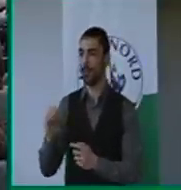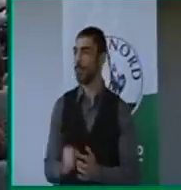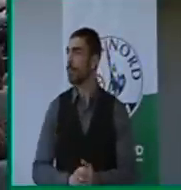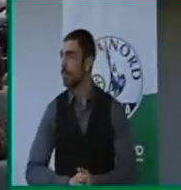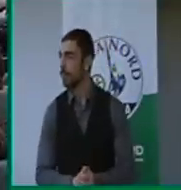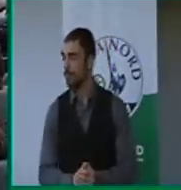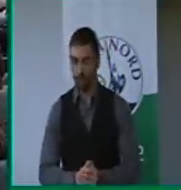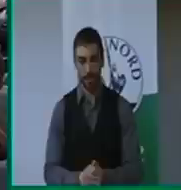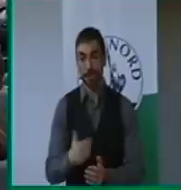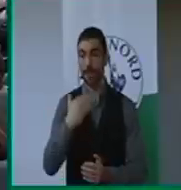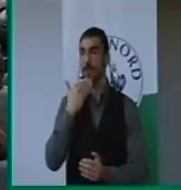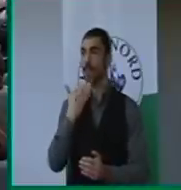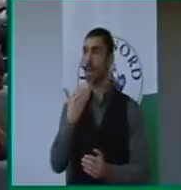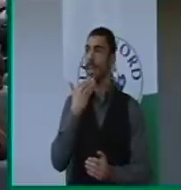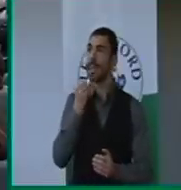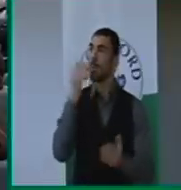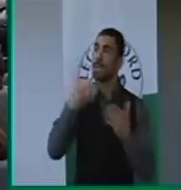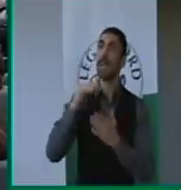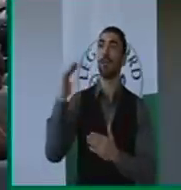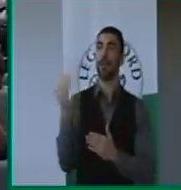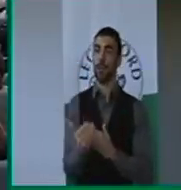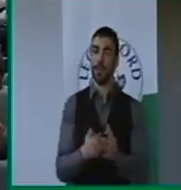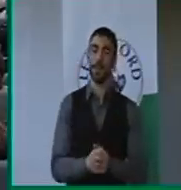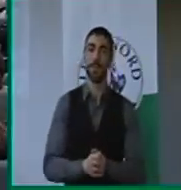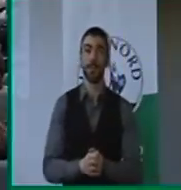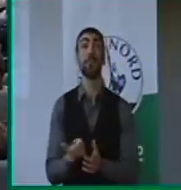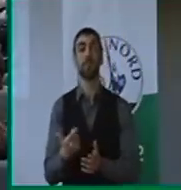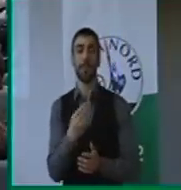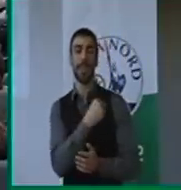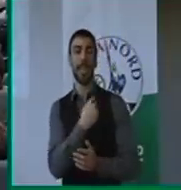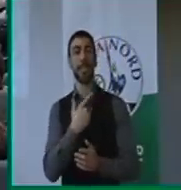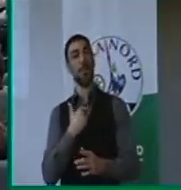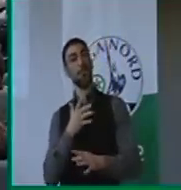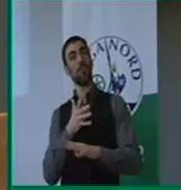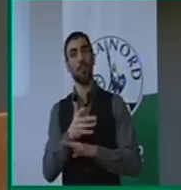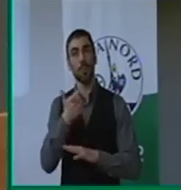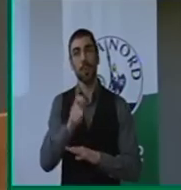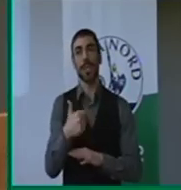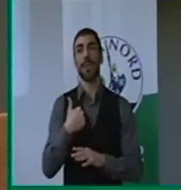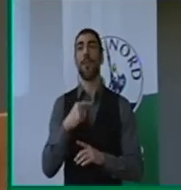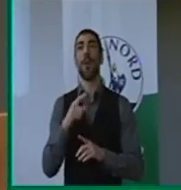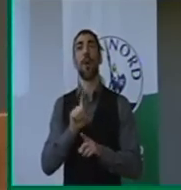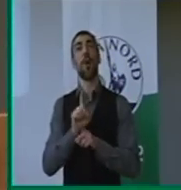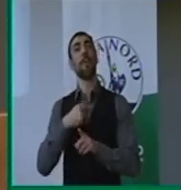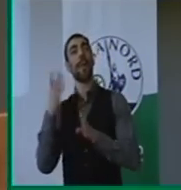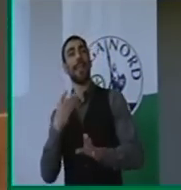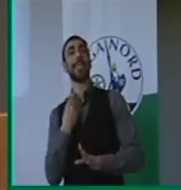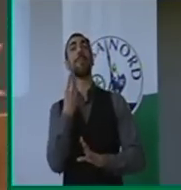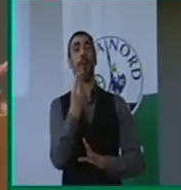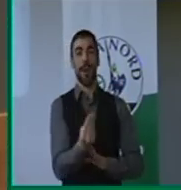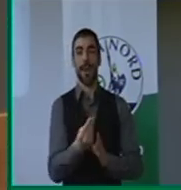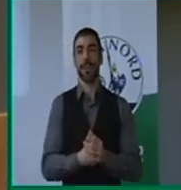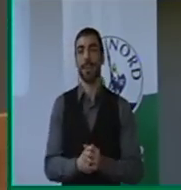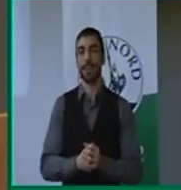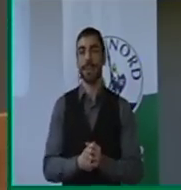Melzo Grazie Aurora Buonasera a tutti e mi hanno chiesto di fare un intervento per portare la mia testimonianza e mi sono domandata in